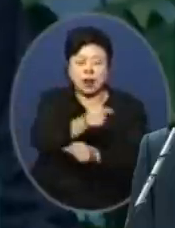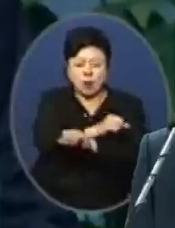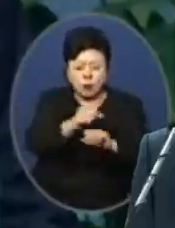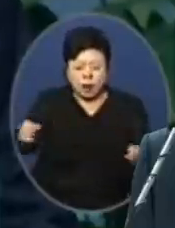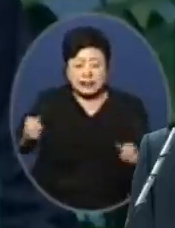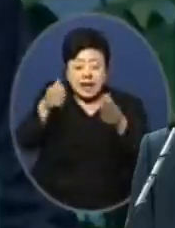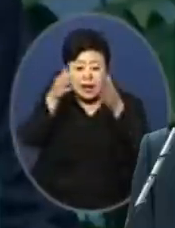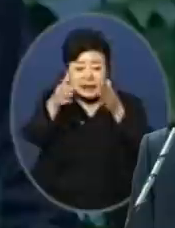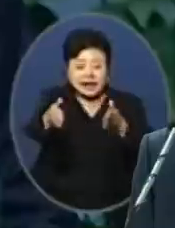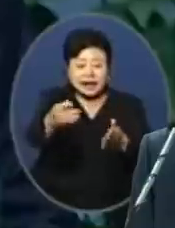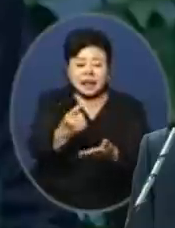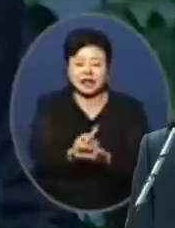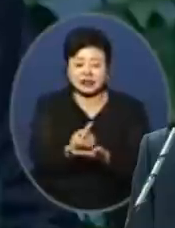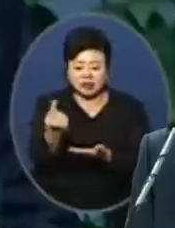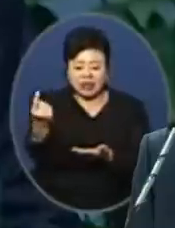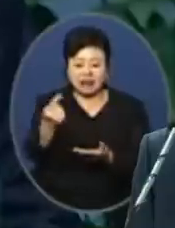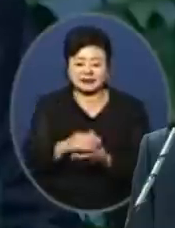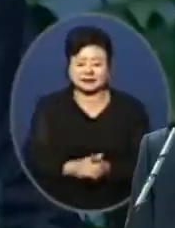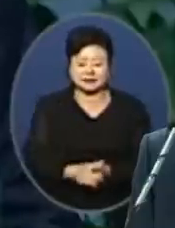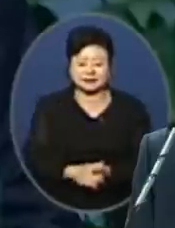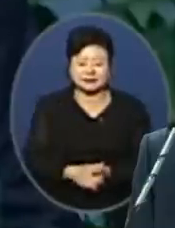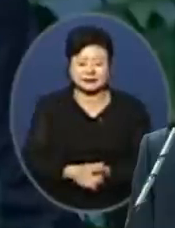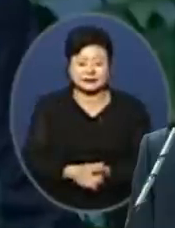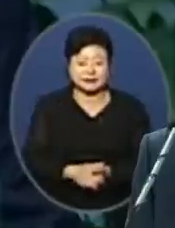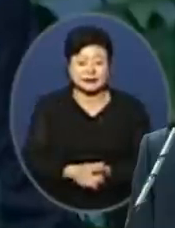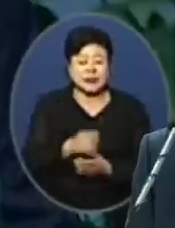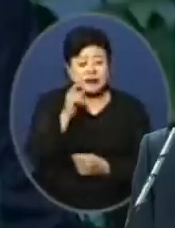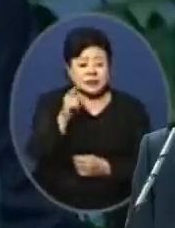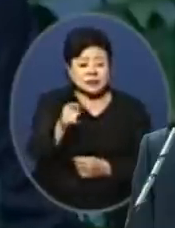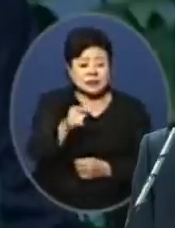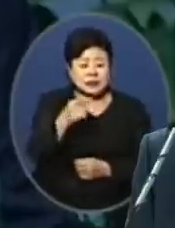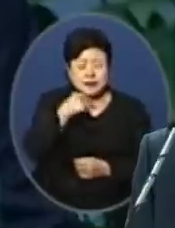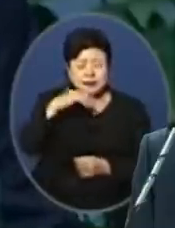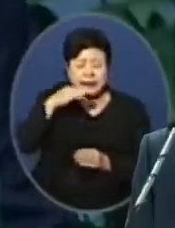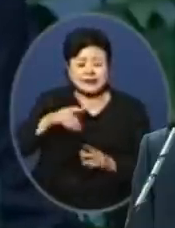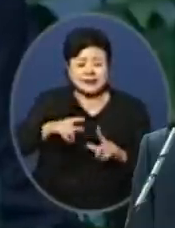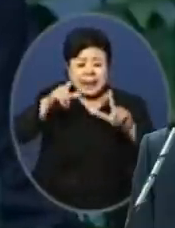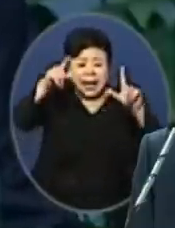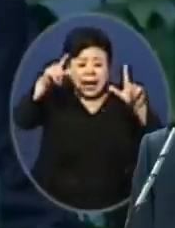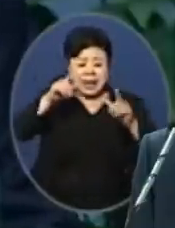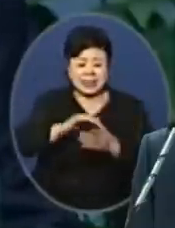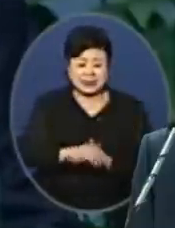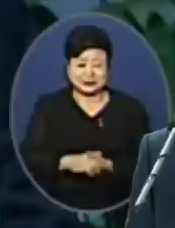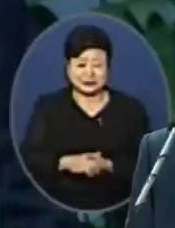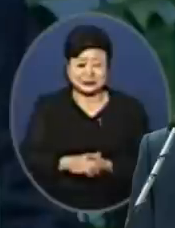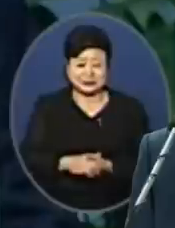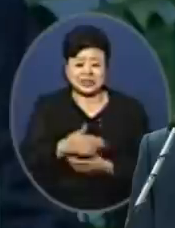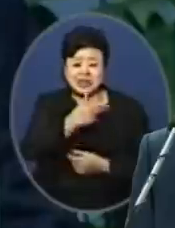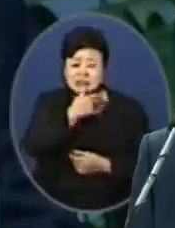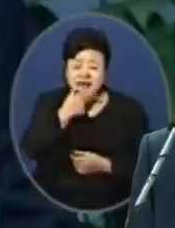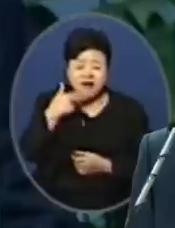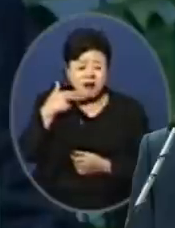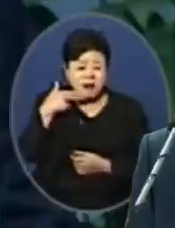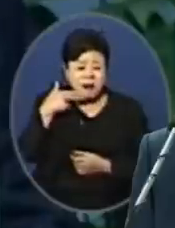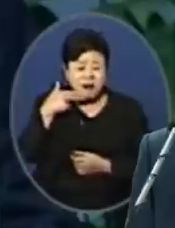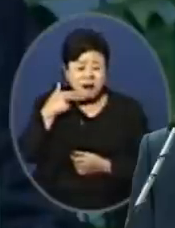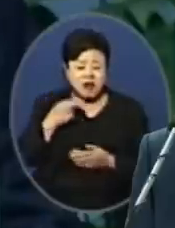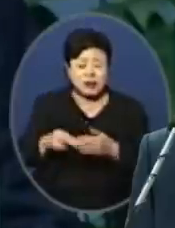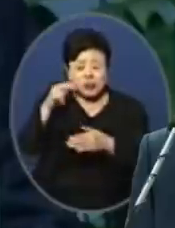광야를 향해서 나가게 된 것입니다. 이것이 유월절입니다. 유월절이라는 것은 영어로 말하면